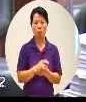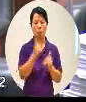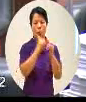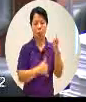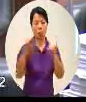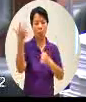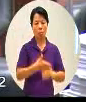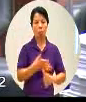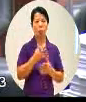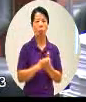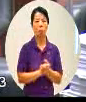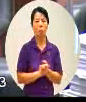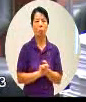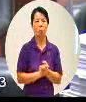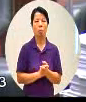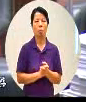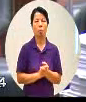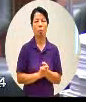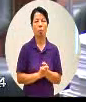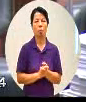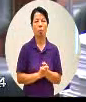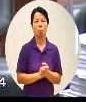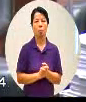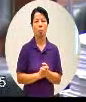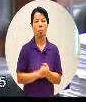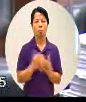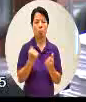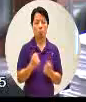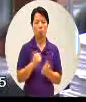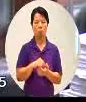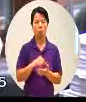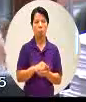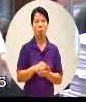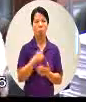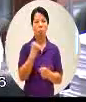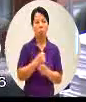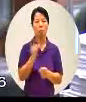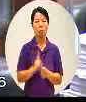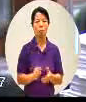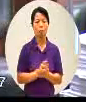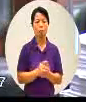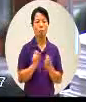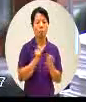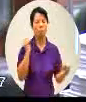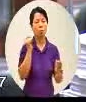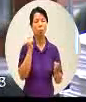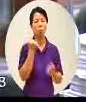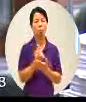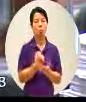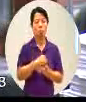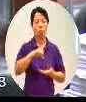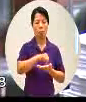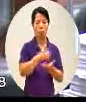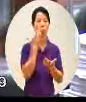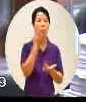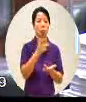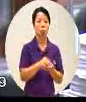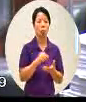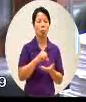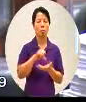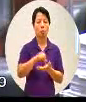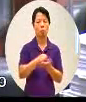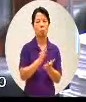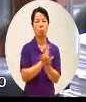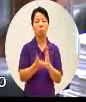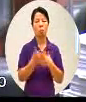啥叫租散？租公啊，留落啊。我伫遮咧创啊，长期就是伫遮种菜也好啦，创啥也好